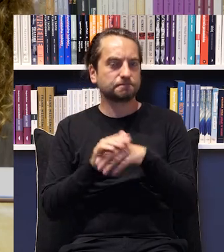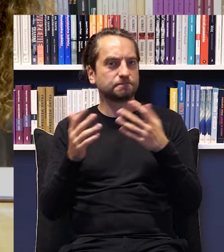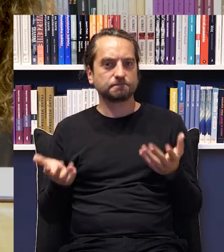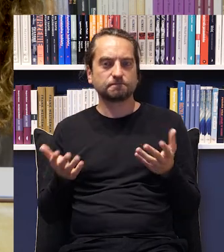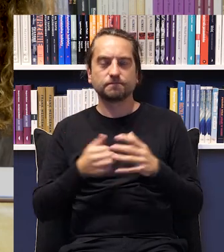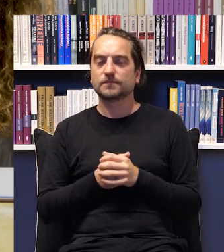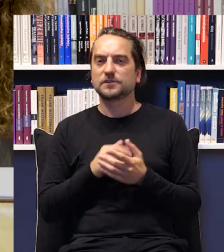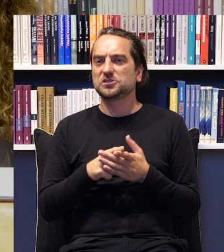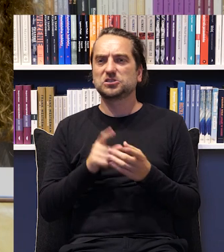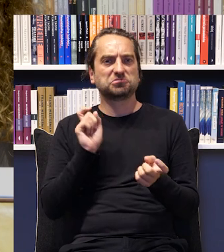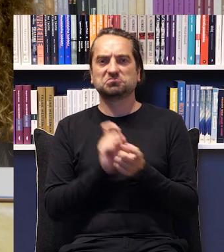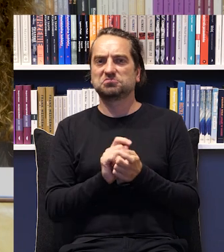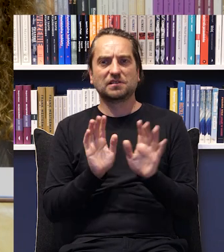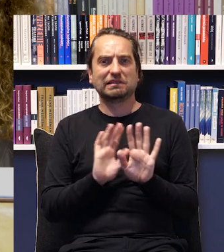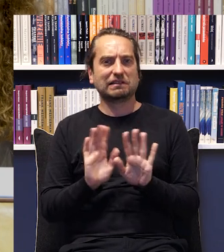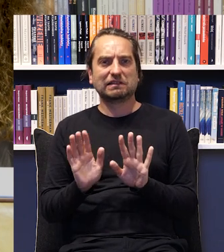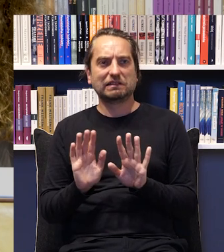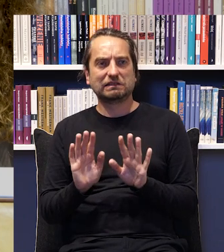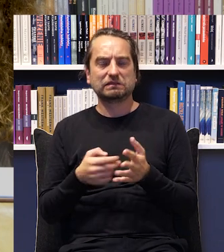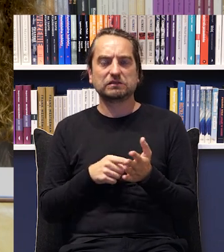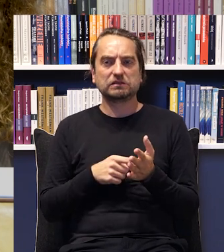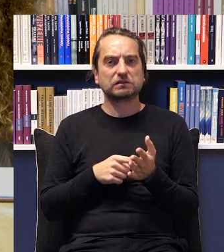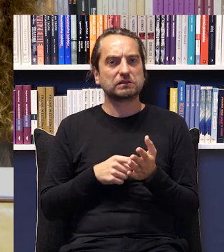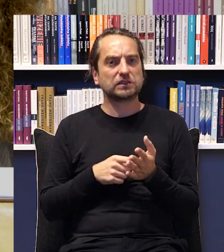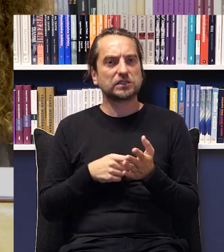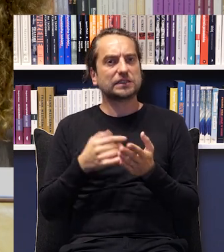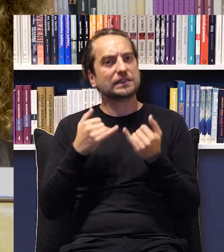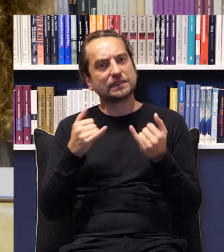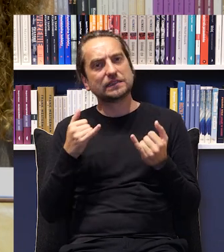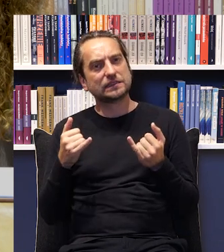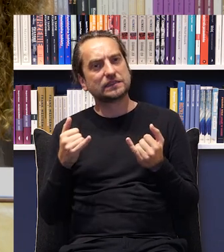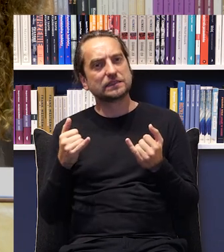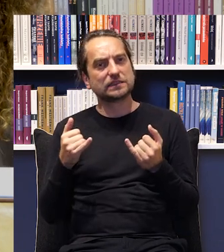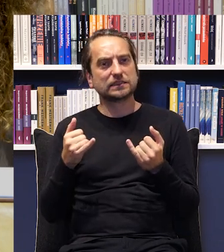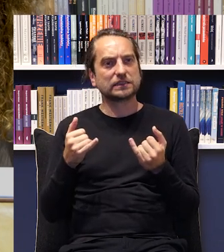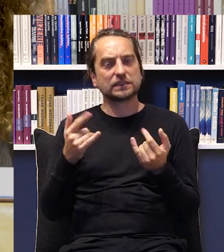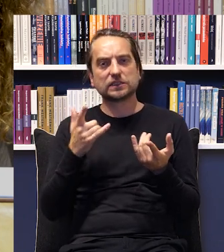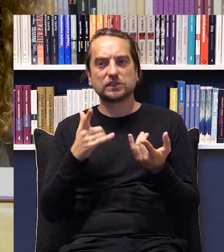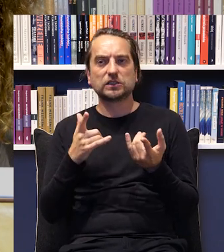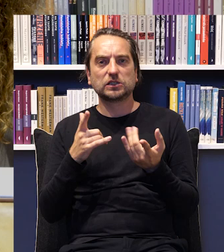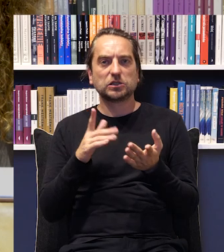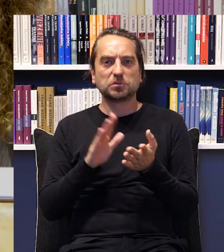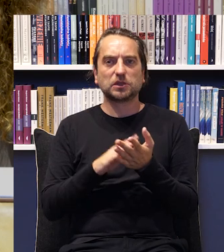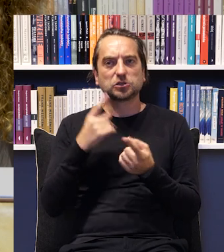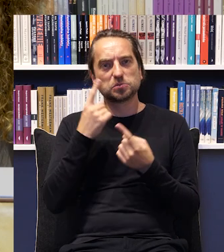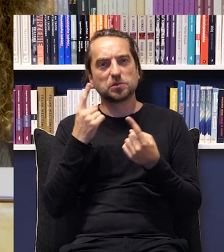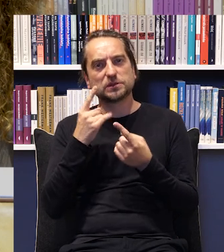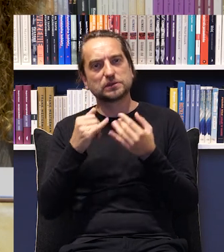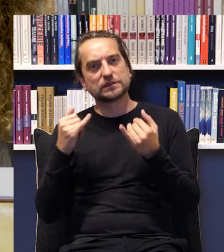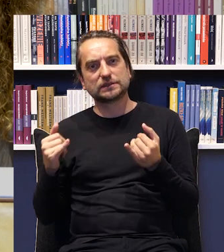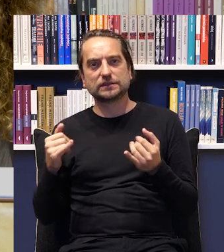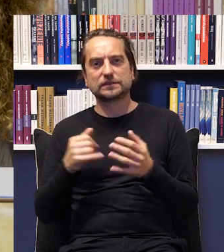czy może wręcz przeciwnie, a jeśli wręcz przeciwnie, to czy ty masz jakieś inne swoje literackie punkty odniesienia, które dla